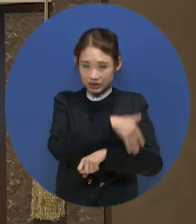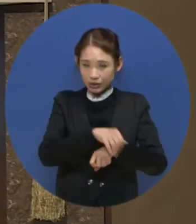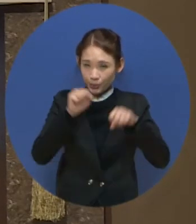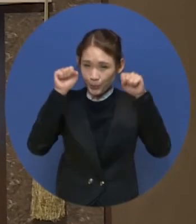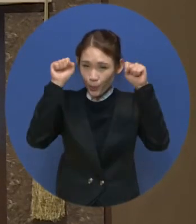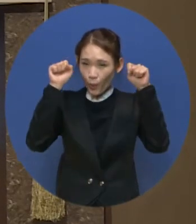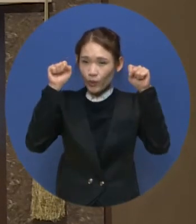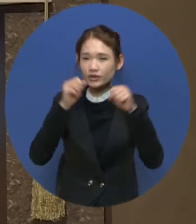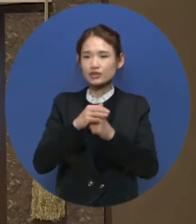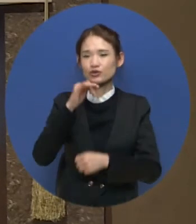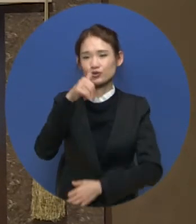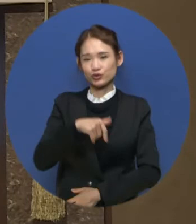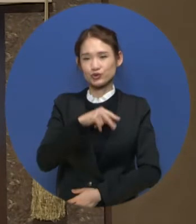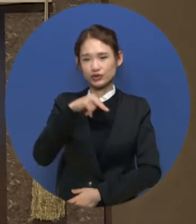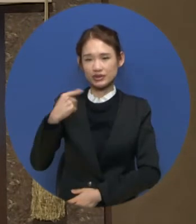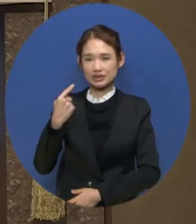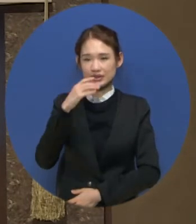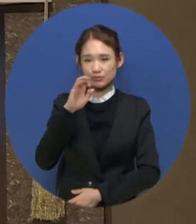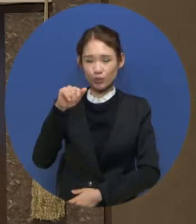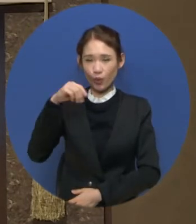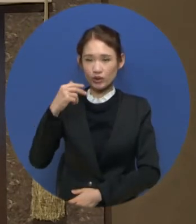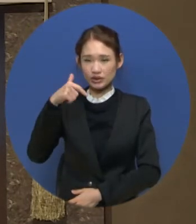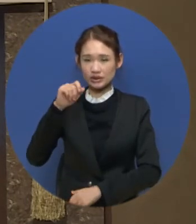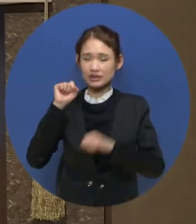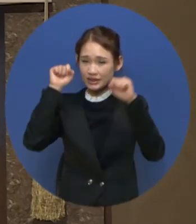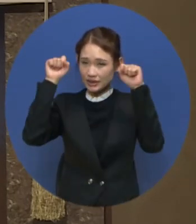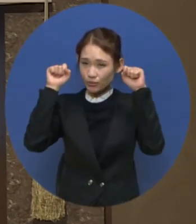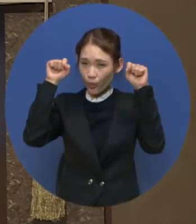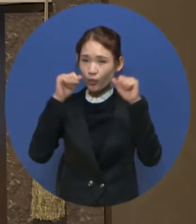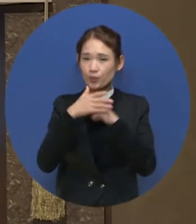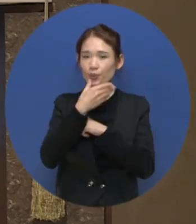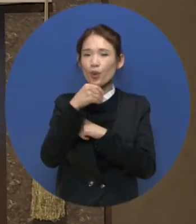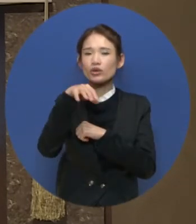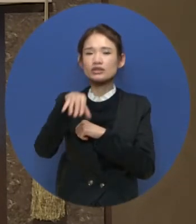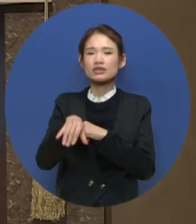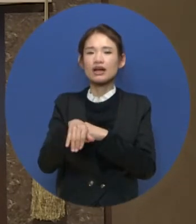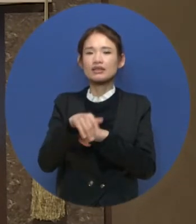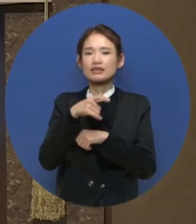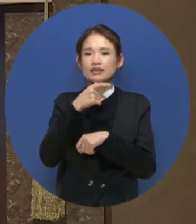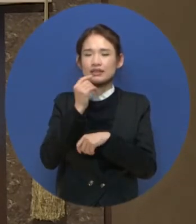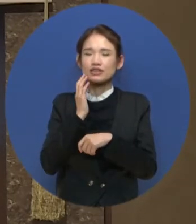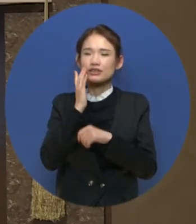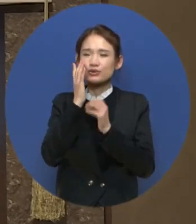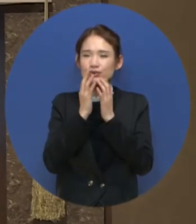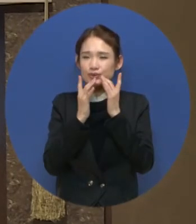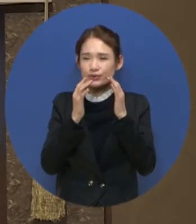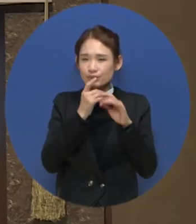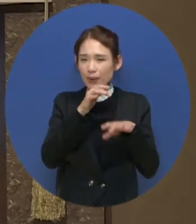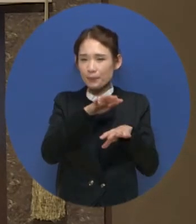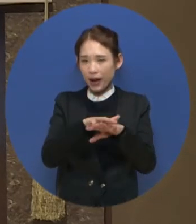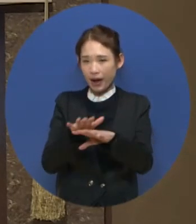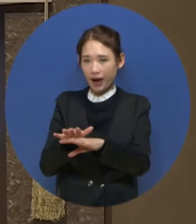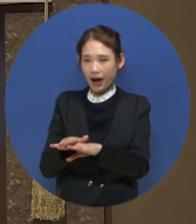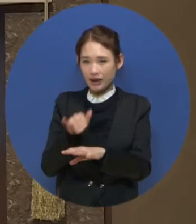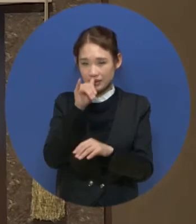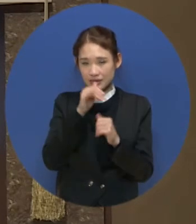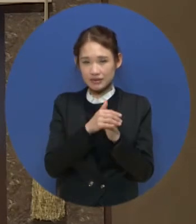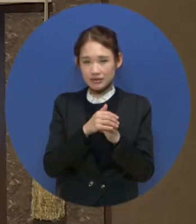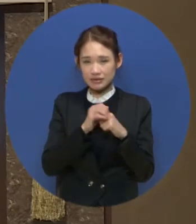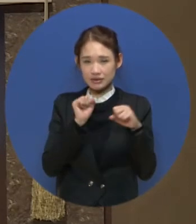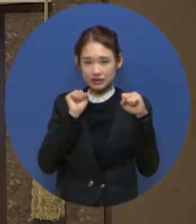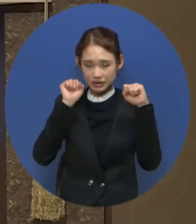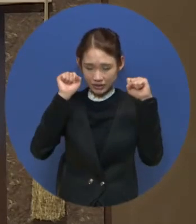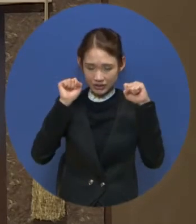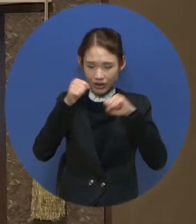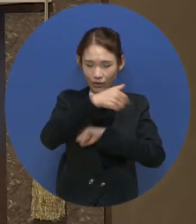스포츠 그래서 뉴 스포츠라고 그래서요. 저희 복지관에 잔디밭이 있거든요. 네. 이제 그걸 통해서 뉴 스포츠 활동을